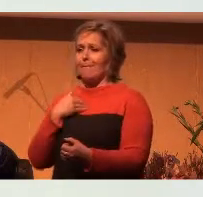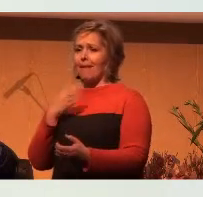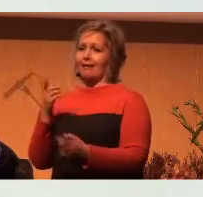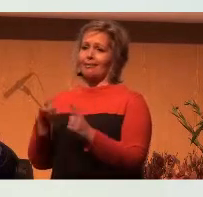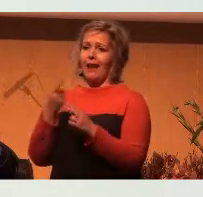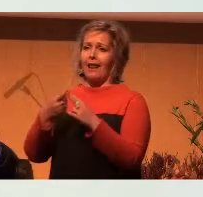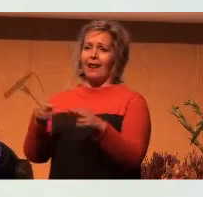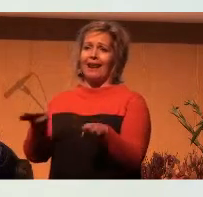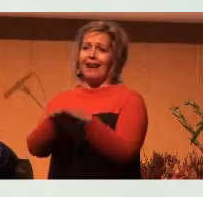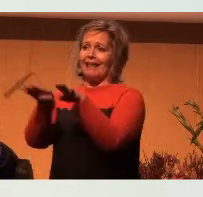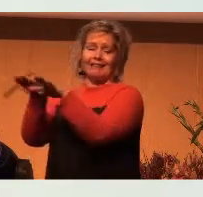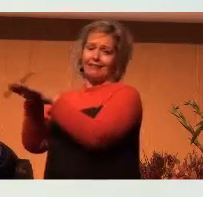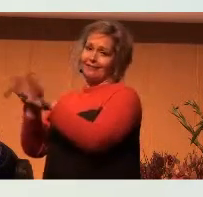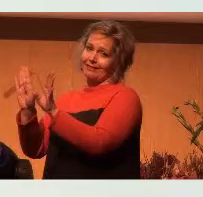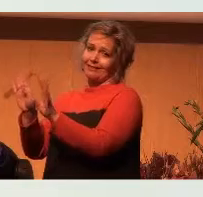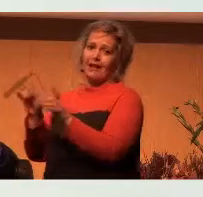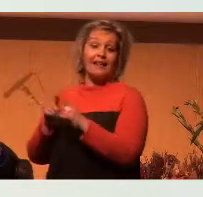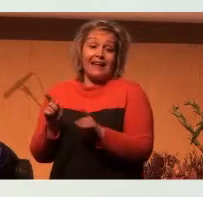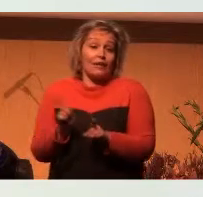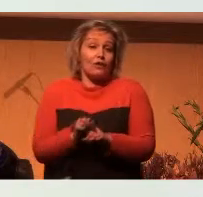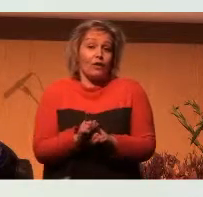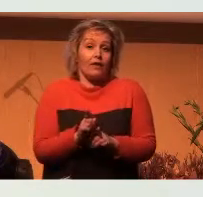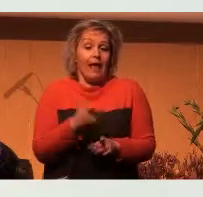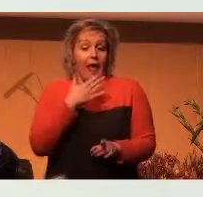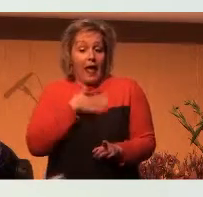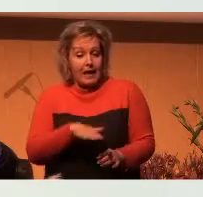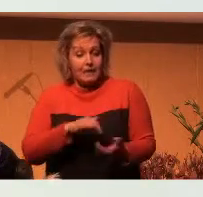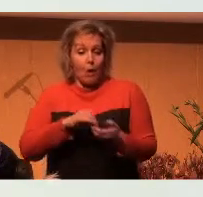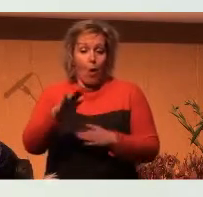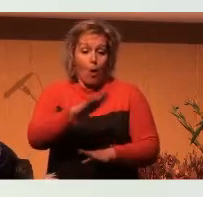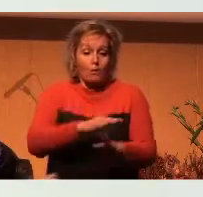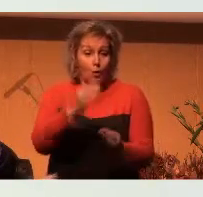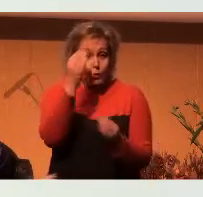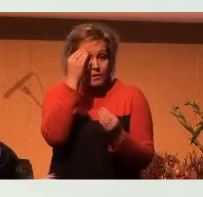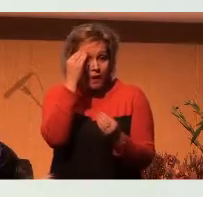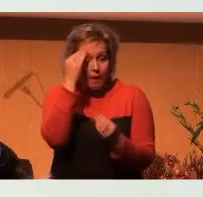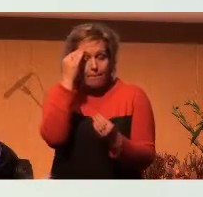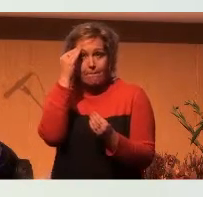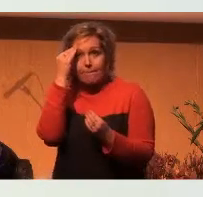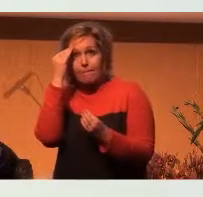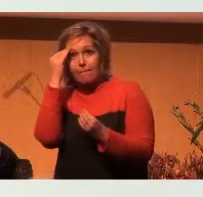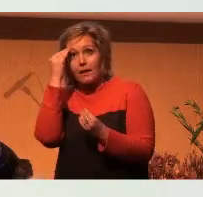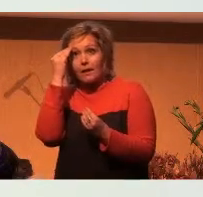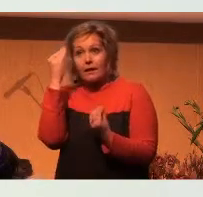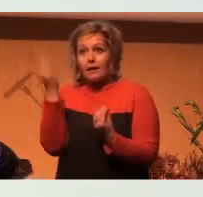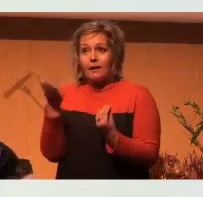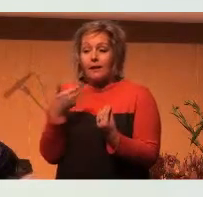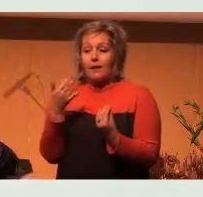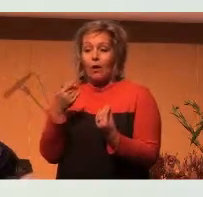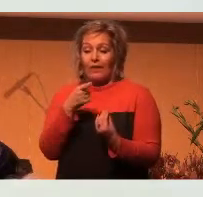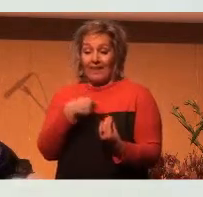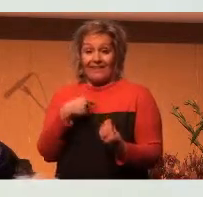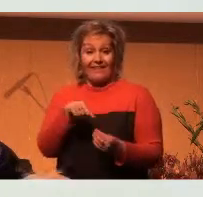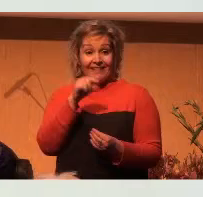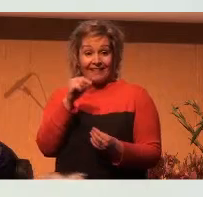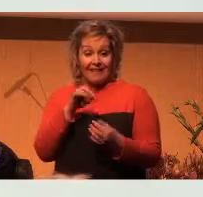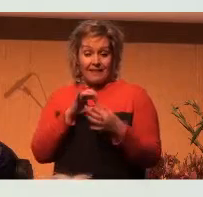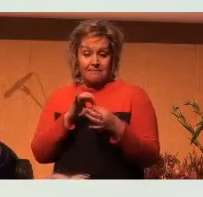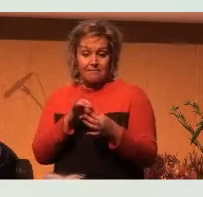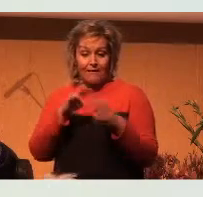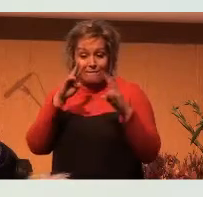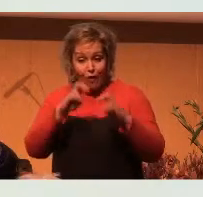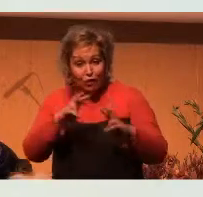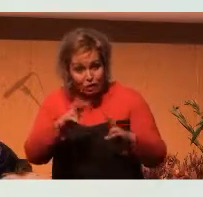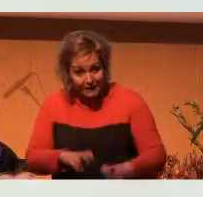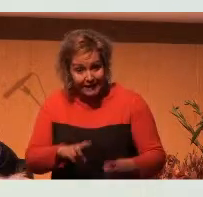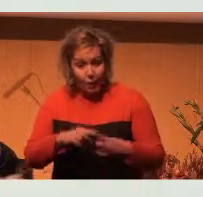likt. Det ikke slik at helse- og omsorgskunnskap og det vi finner innenfor